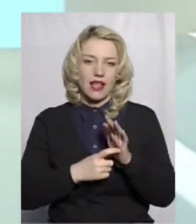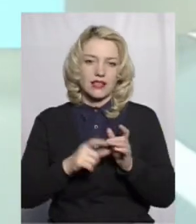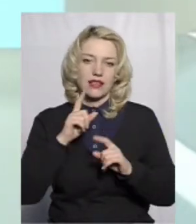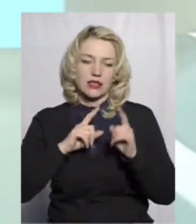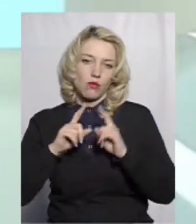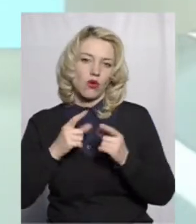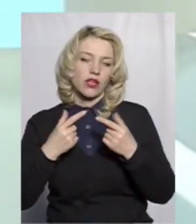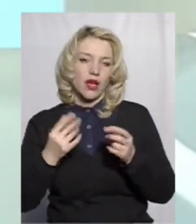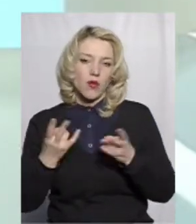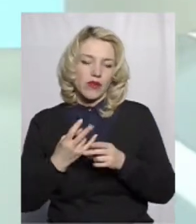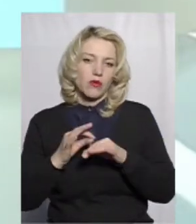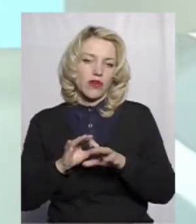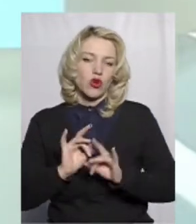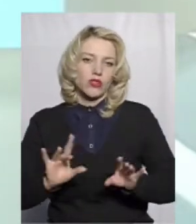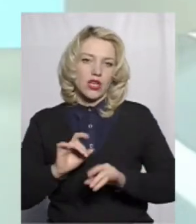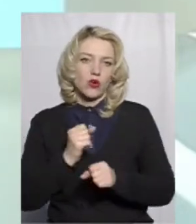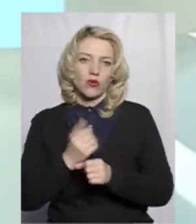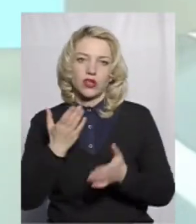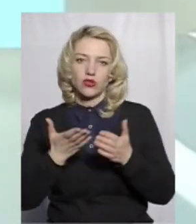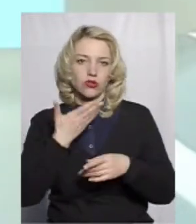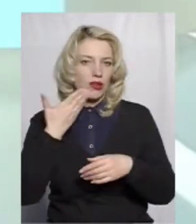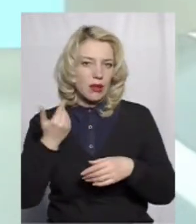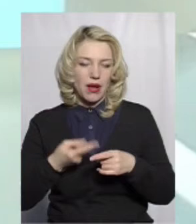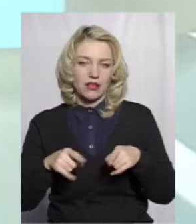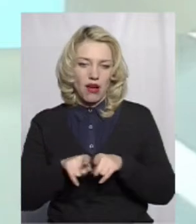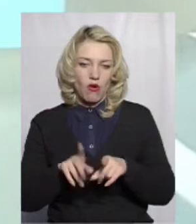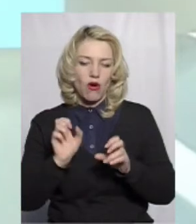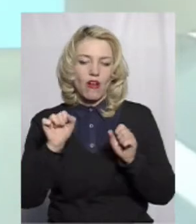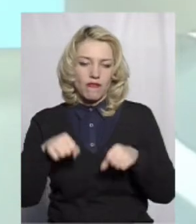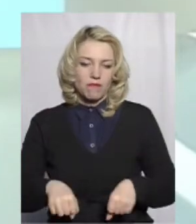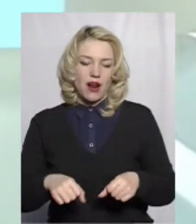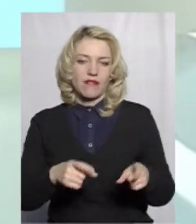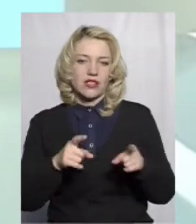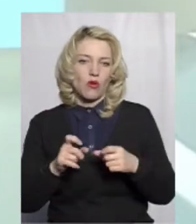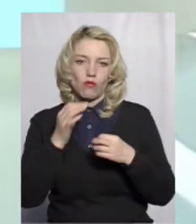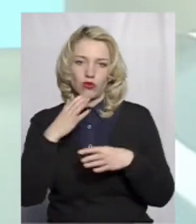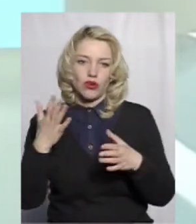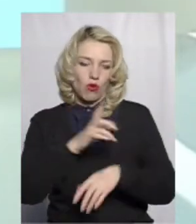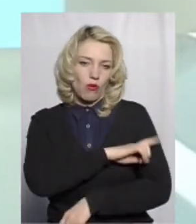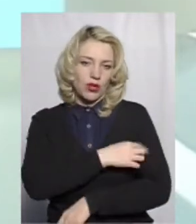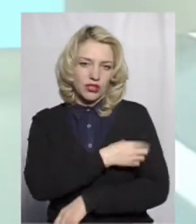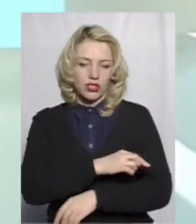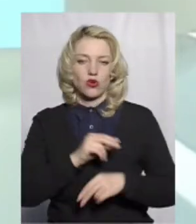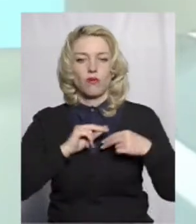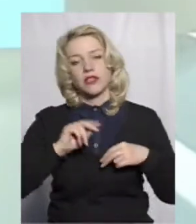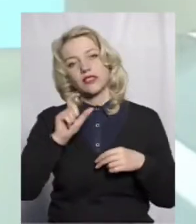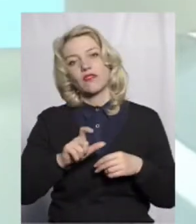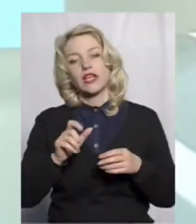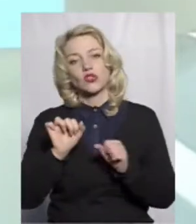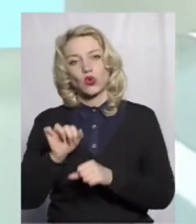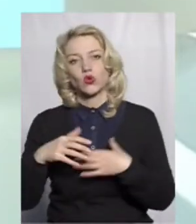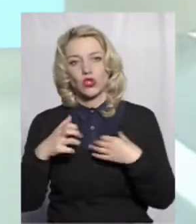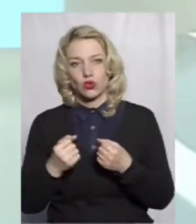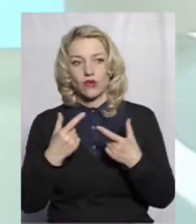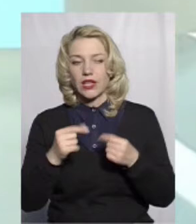провести таку роз'яснену роботу. Якщо немає такого, він вправі залучити будь-якого медичного працівника з охорони здоров'я, де також їм